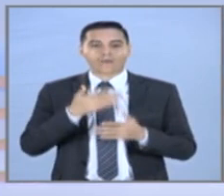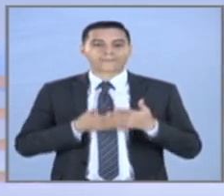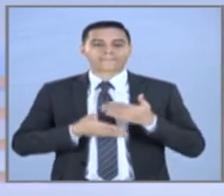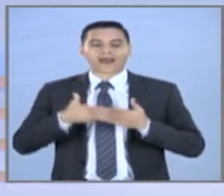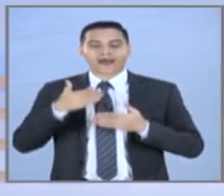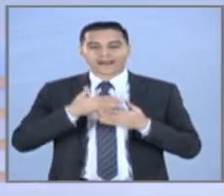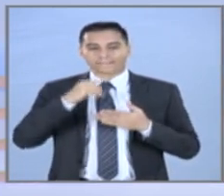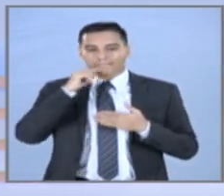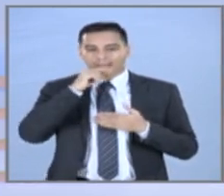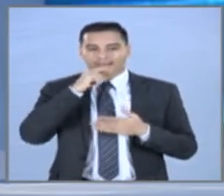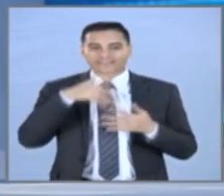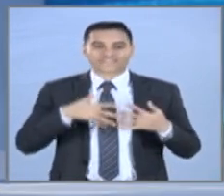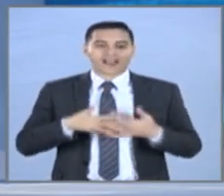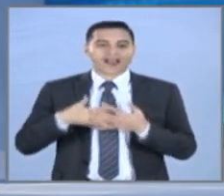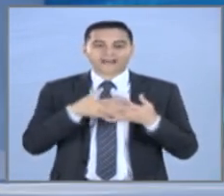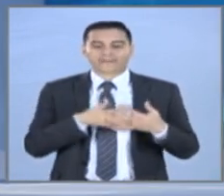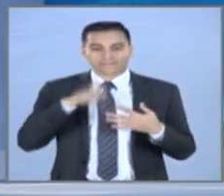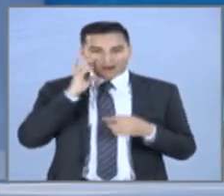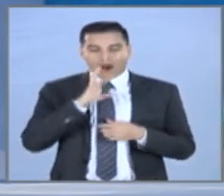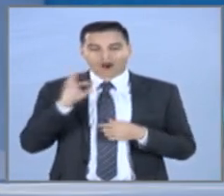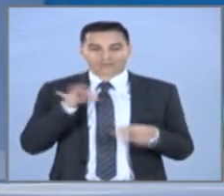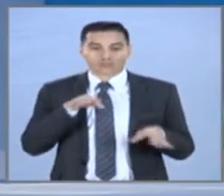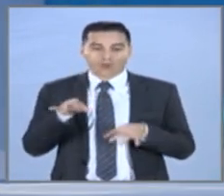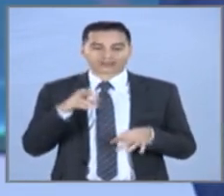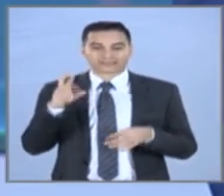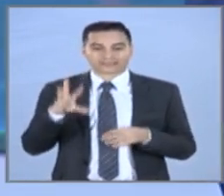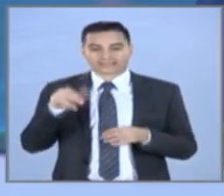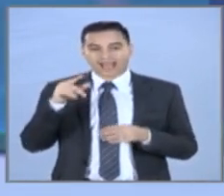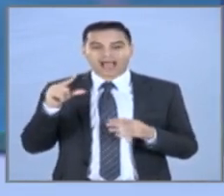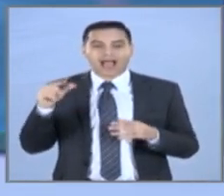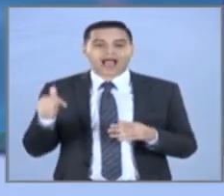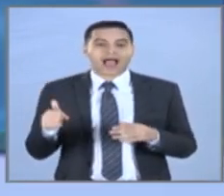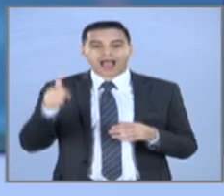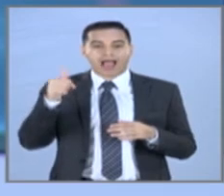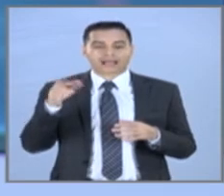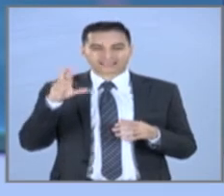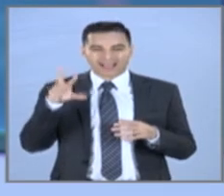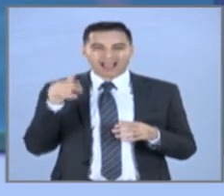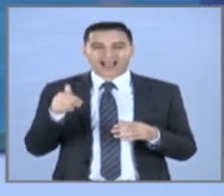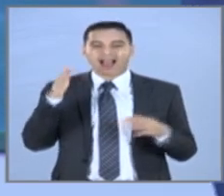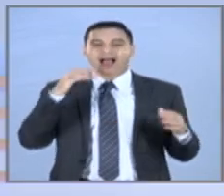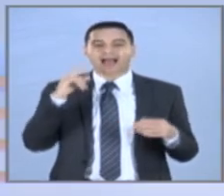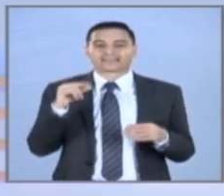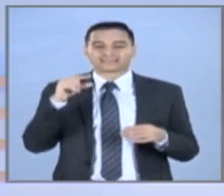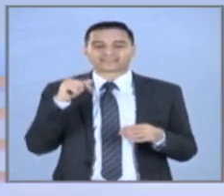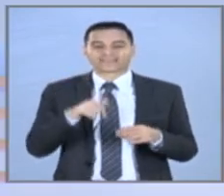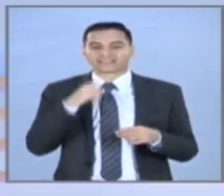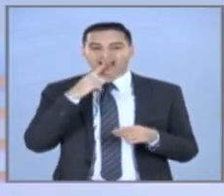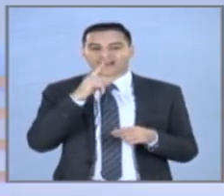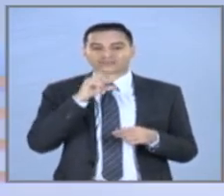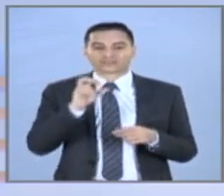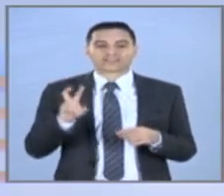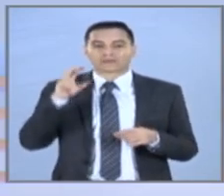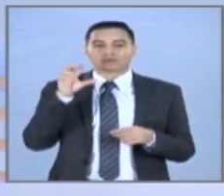من تصميمها في امريكا في ولاية اوهايو سنة 1997